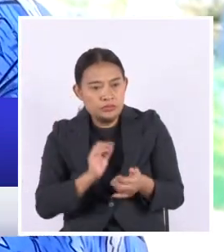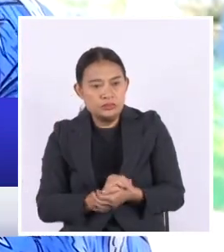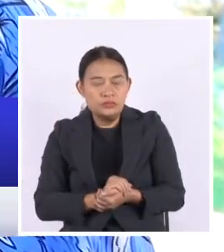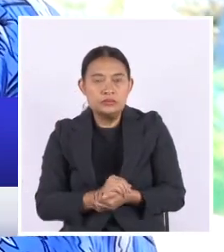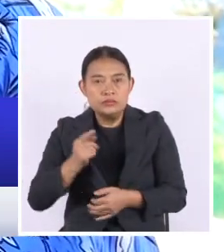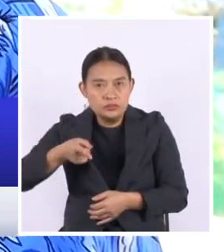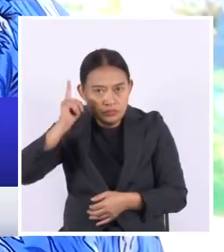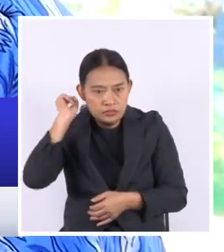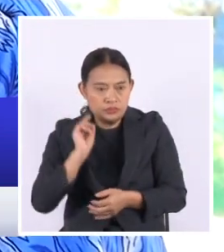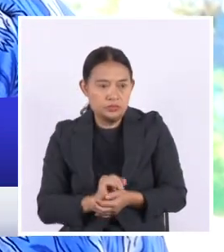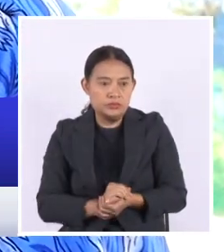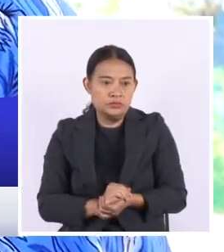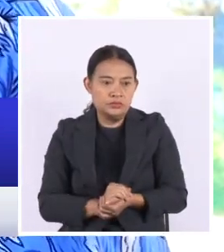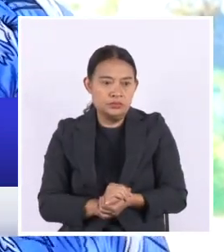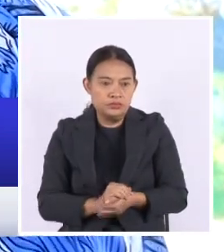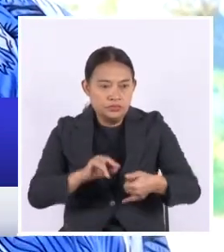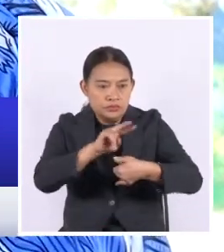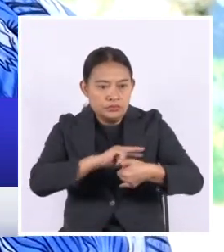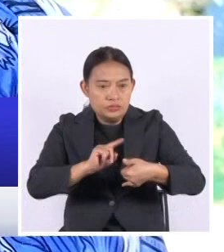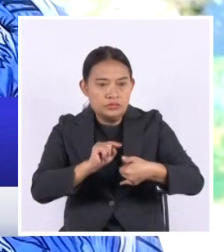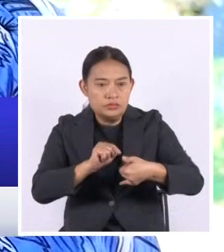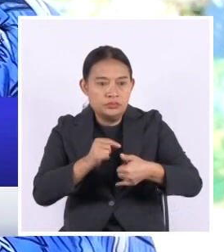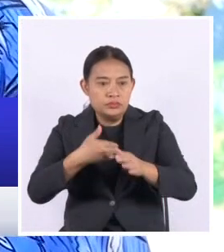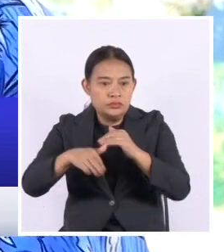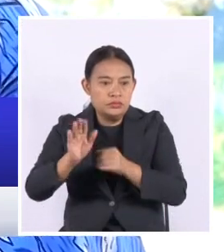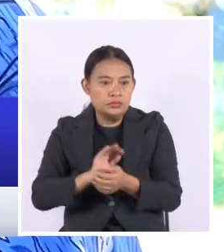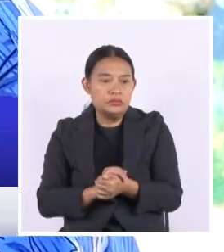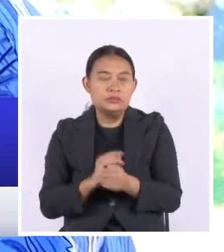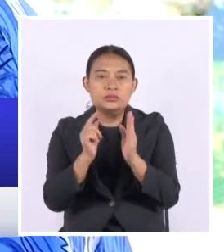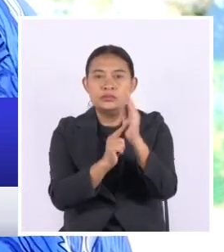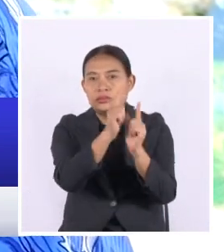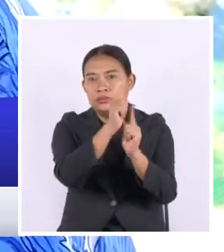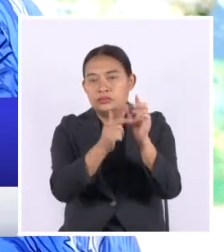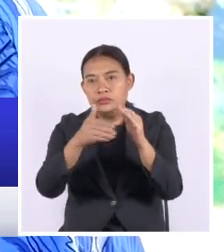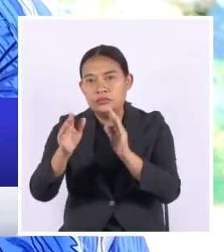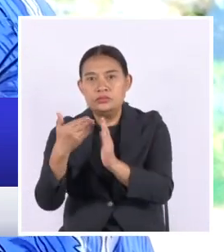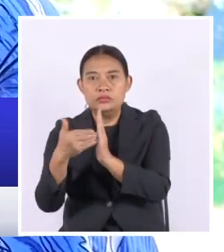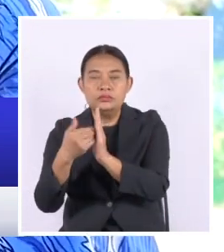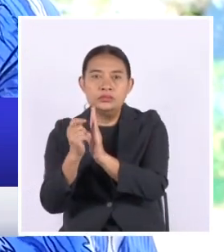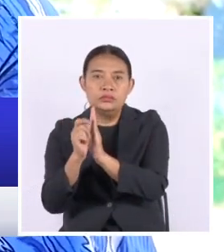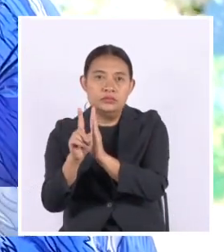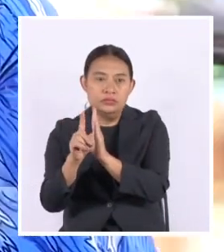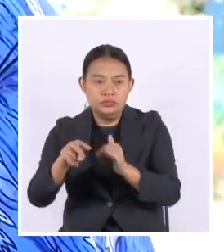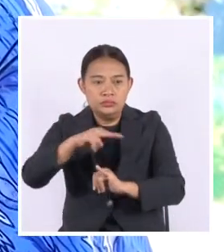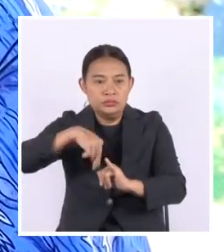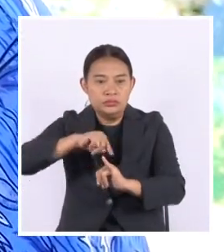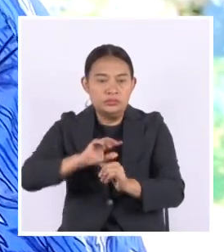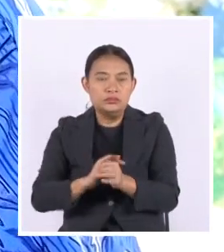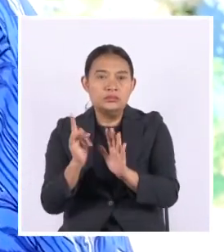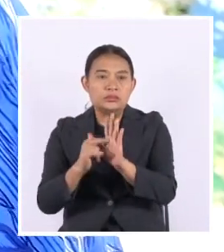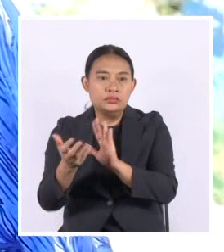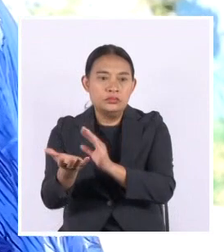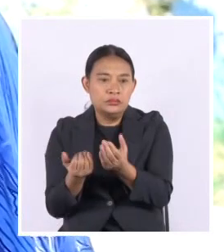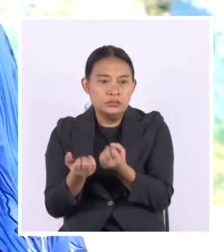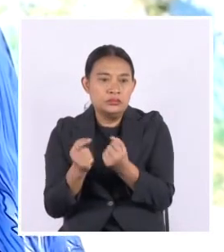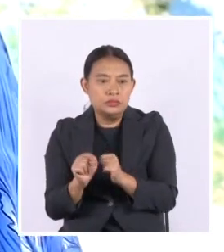จ้ะ เคยไปรักษาอยู่ใส่ค่ะแม ่ไปจังหวัดเลยแล้วก็มาอุดรจ้ะ แต่ตอนนี้ก็ได้ไปเอายาได้ป่ะคะ บ่ค่ะ